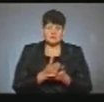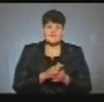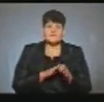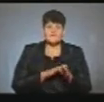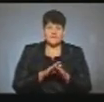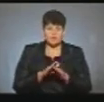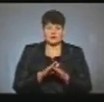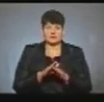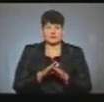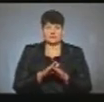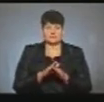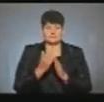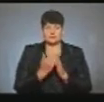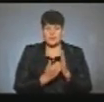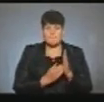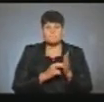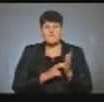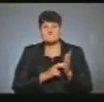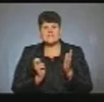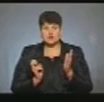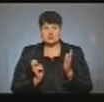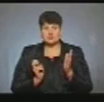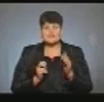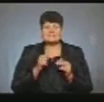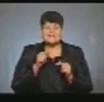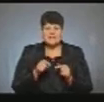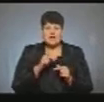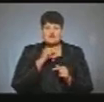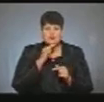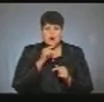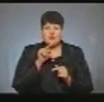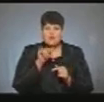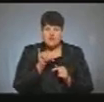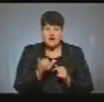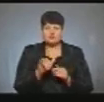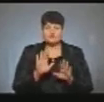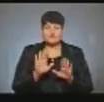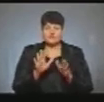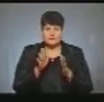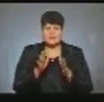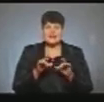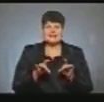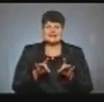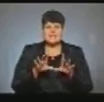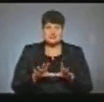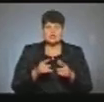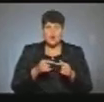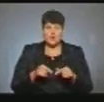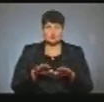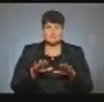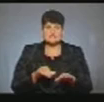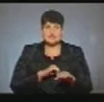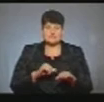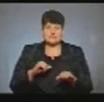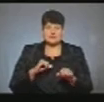виконати процедуру по відключенню. Звертаю увагу, у вашому випадку, якщо 70%, рішення органу місцевого